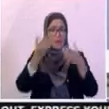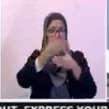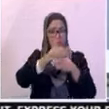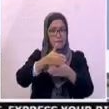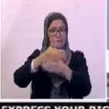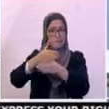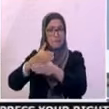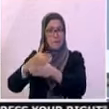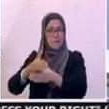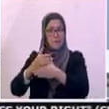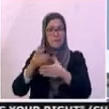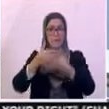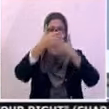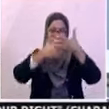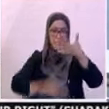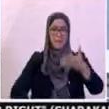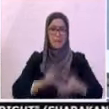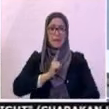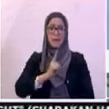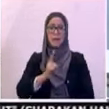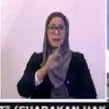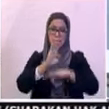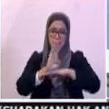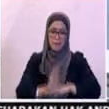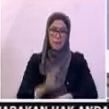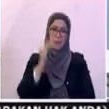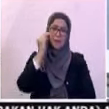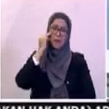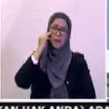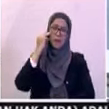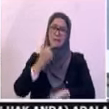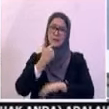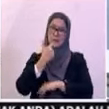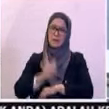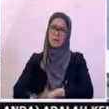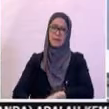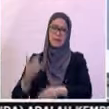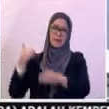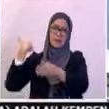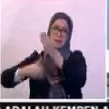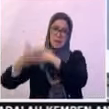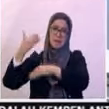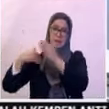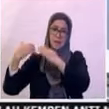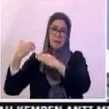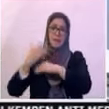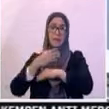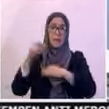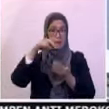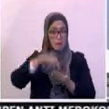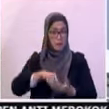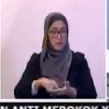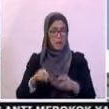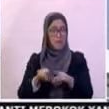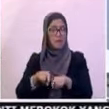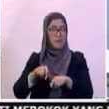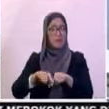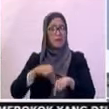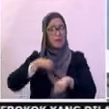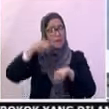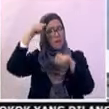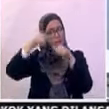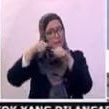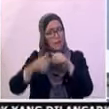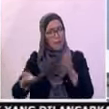nilai-nilai Islam dan budaya Melayu sejak sekian lama. Lawatan ini juga sebagai mengenang kembali lawatan bersejarah Paduka